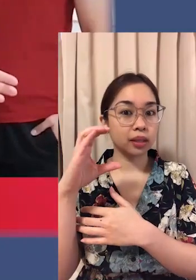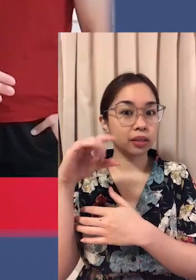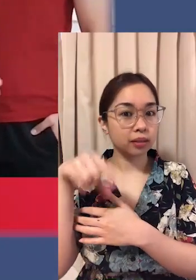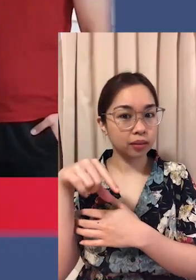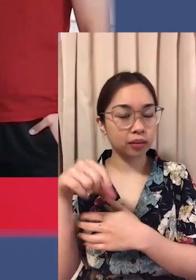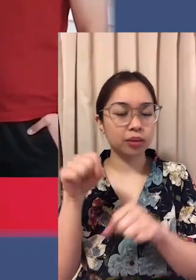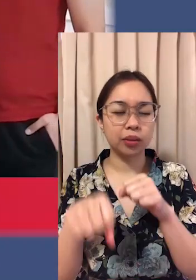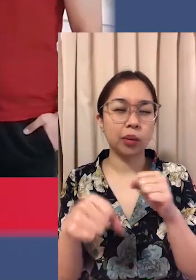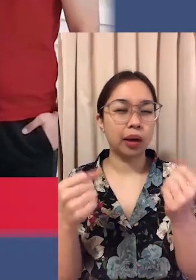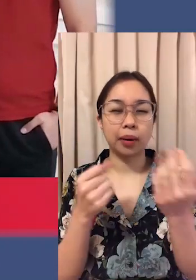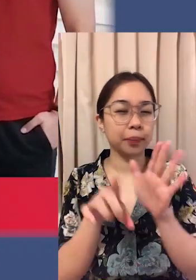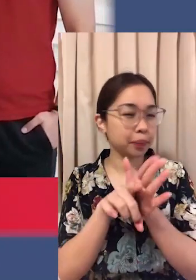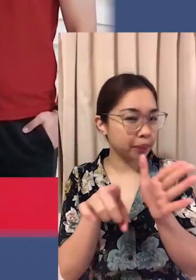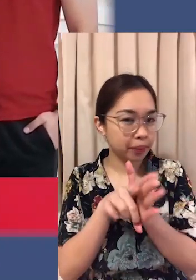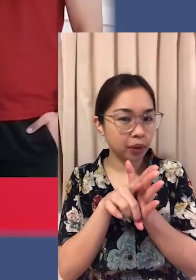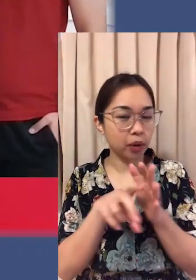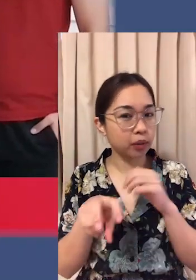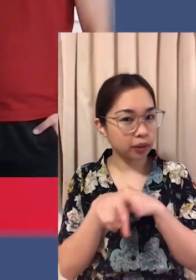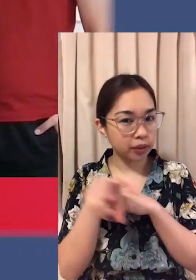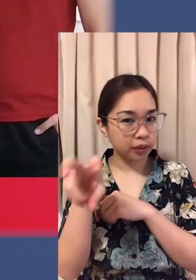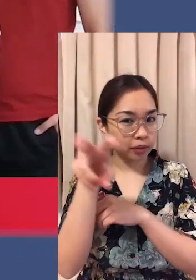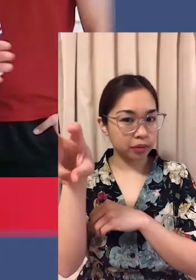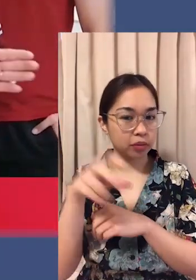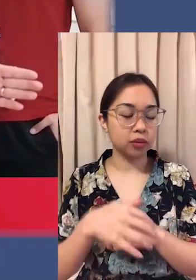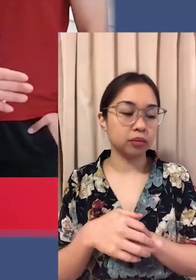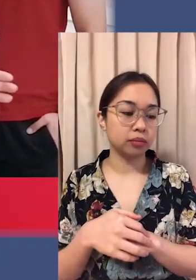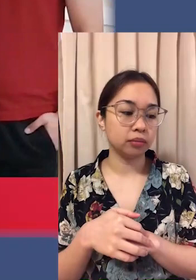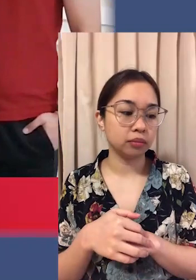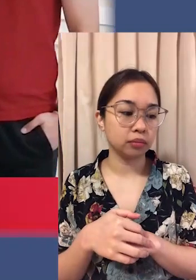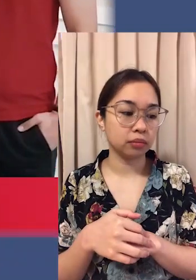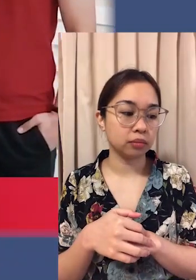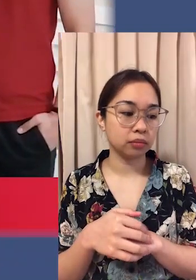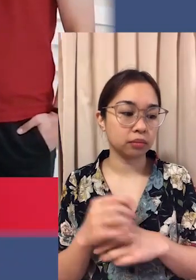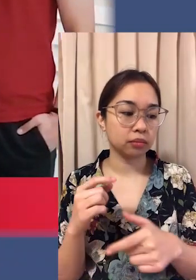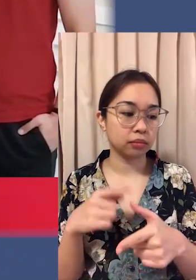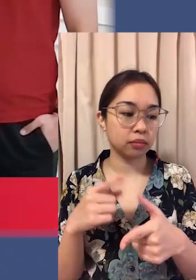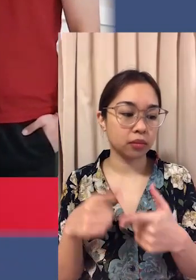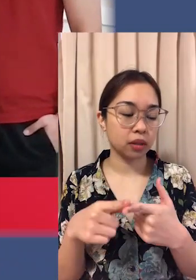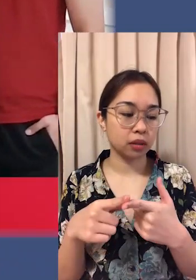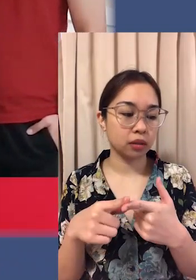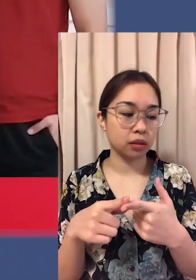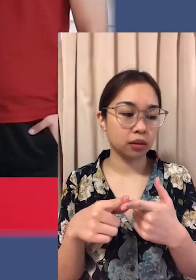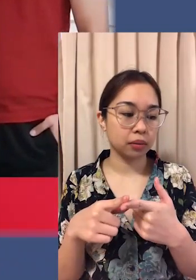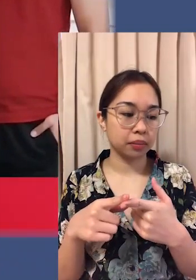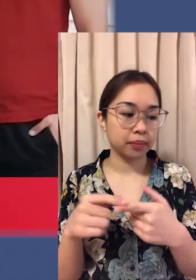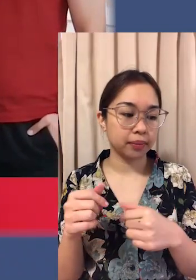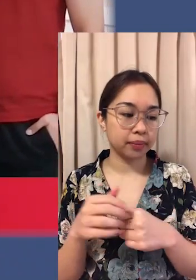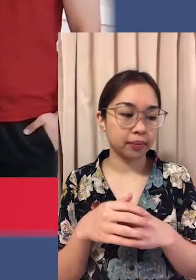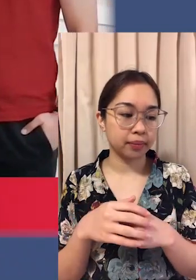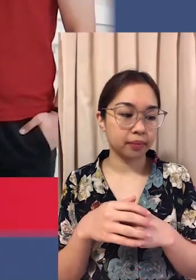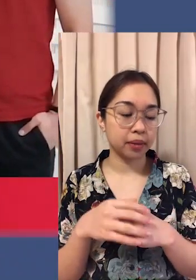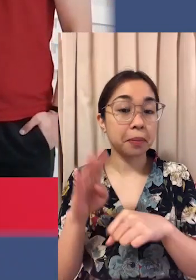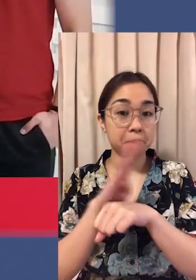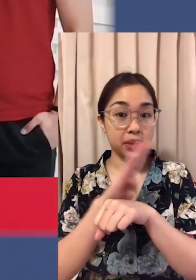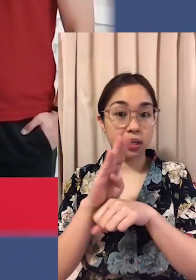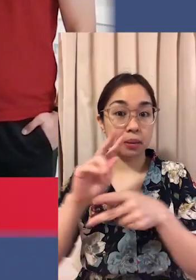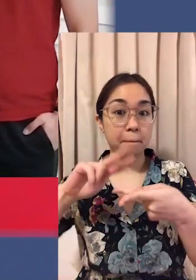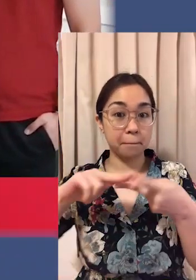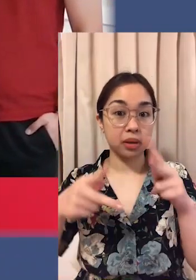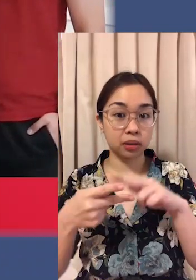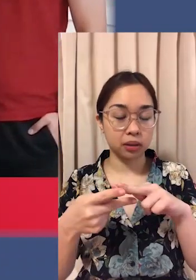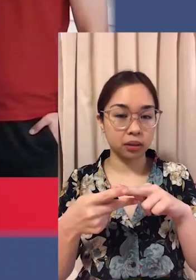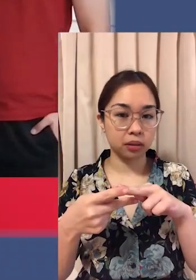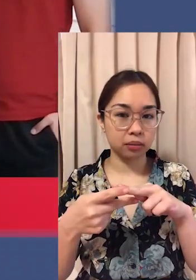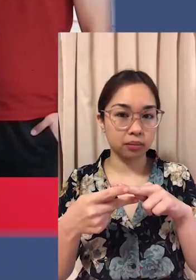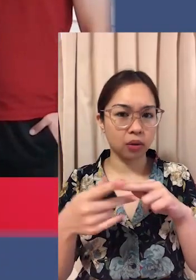po kami way na maka-travel na. And then, after several days po, biglang tumawag po sa akin ang aming business partner